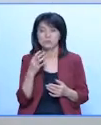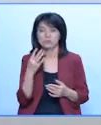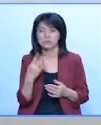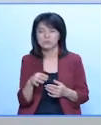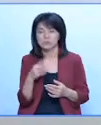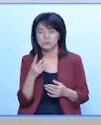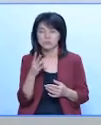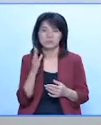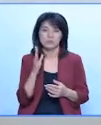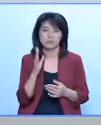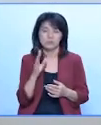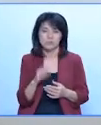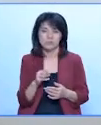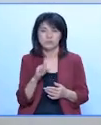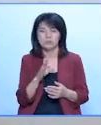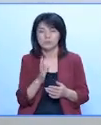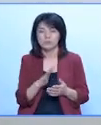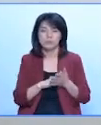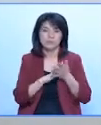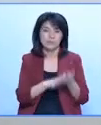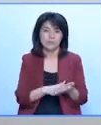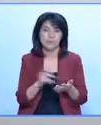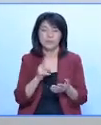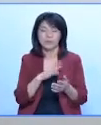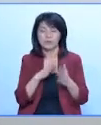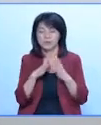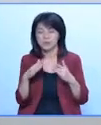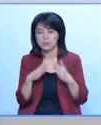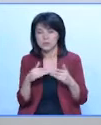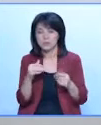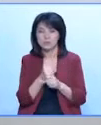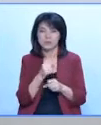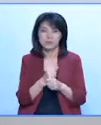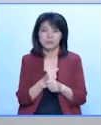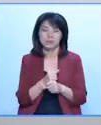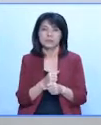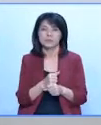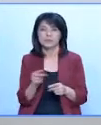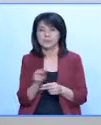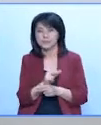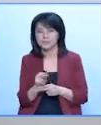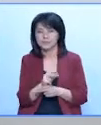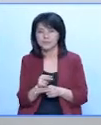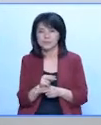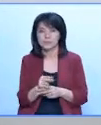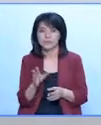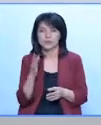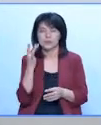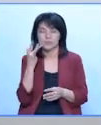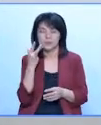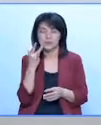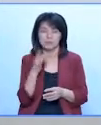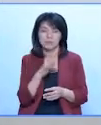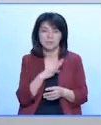ішіне төбенің, ең басты төбенің жөндеу жұмыстары жүргізіледі. Сіздер білесіздер, ол жерде өте жаңа су ағатын төбесі